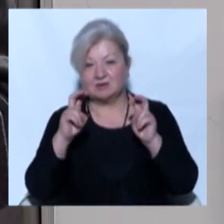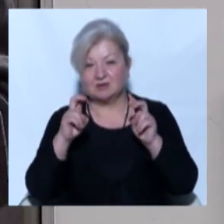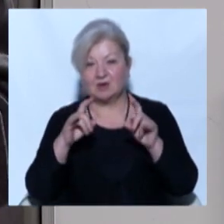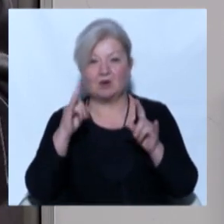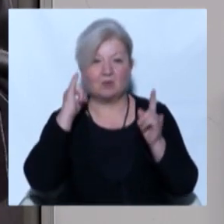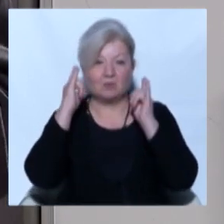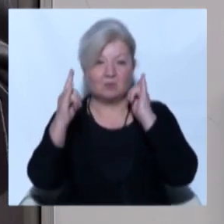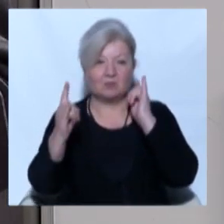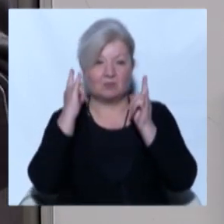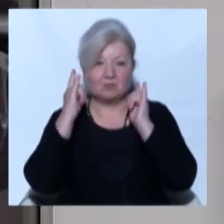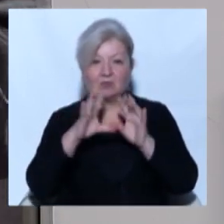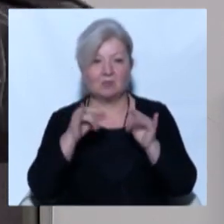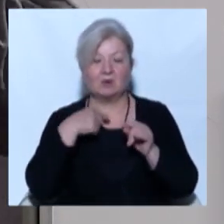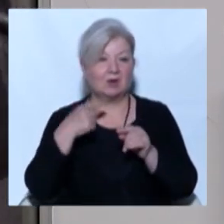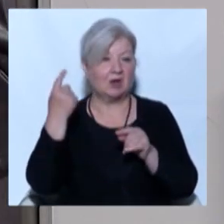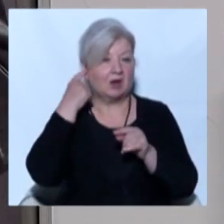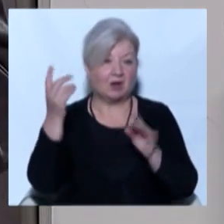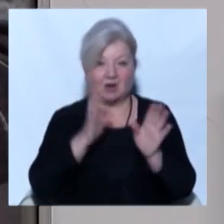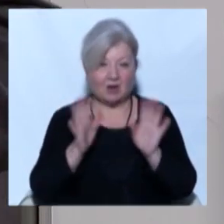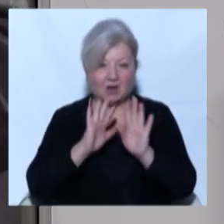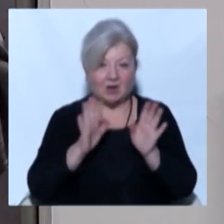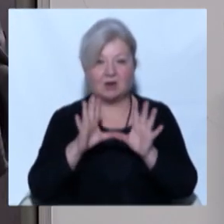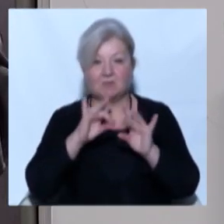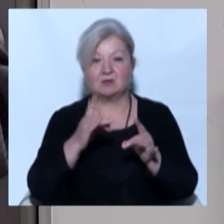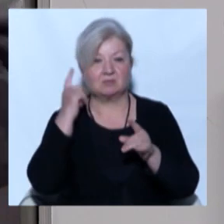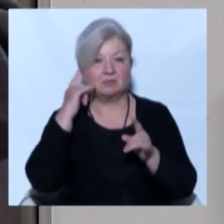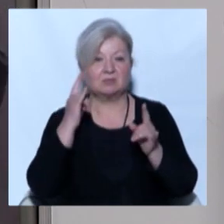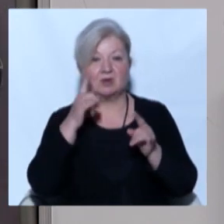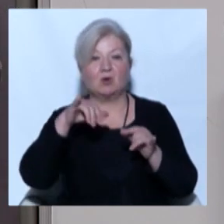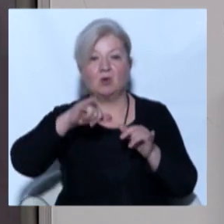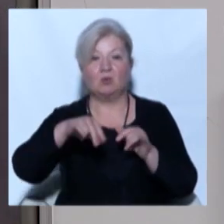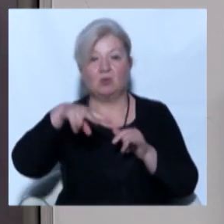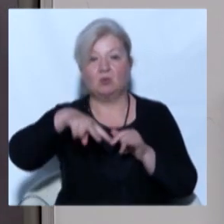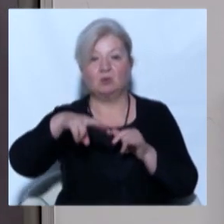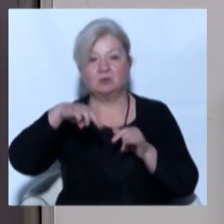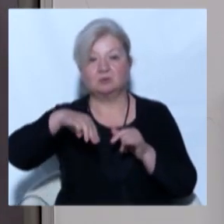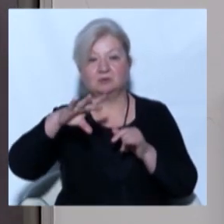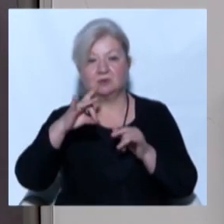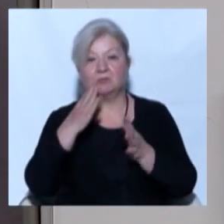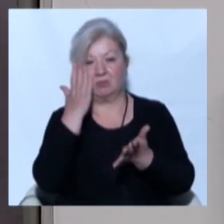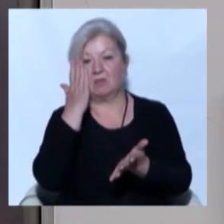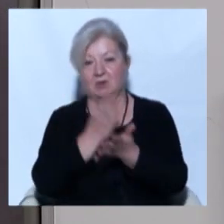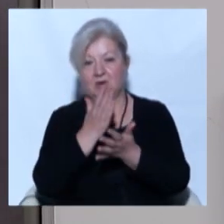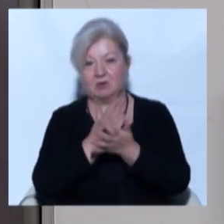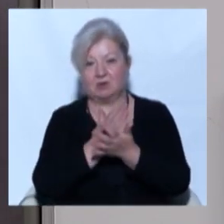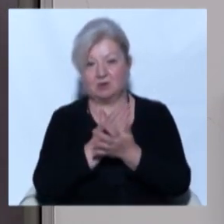გაკვეთილზე ისე თემაზე, რასაც ეწოდება ულტრა ბგერა, რომელიც ჩვენ არ გვესის, მაგრამ ეს ბგერა არსებობს და მის